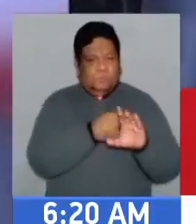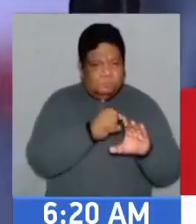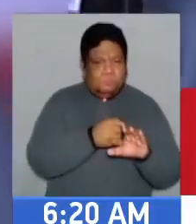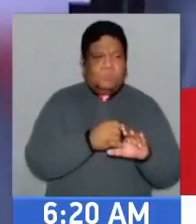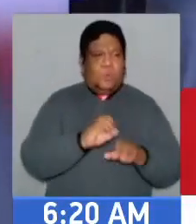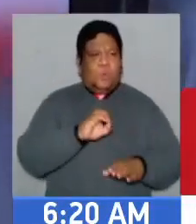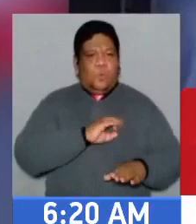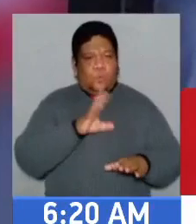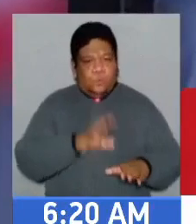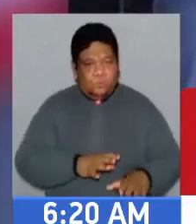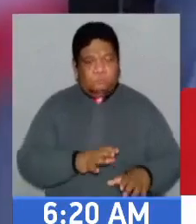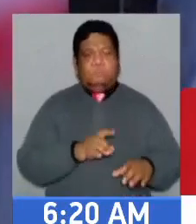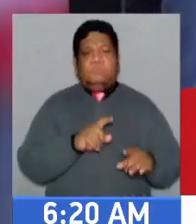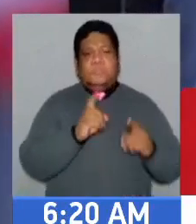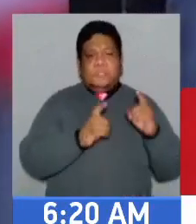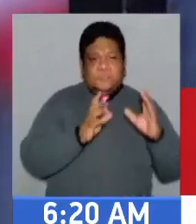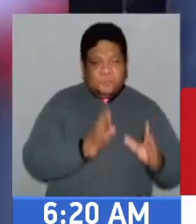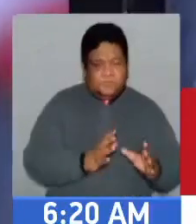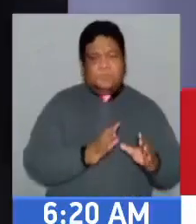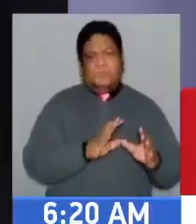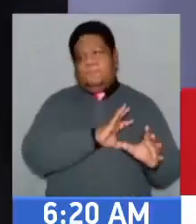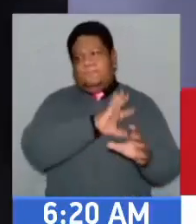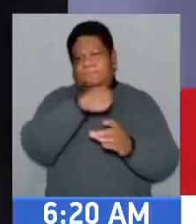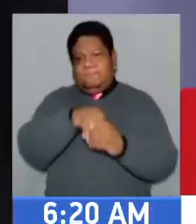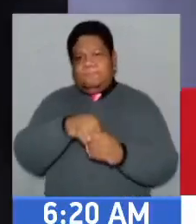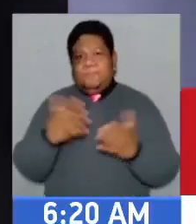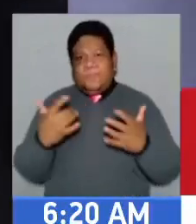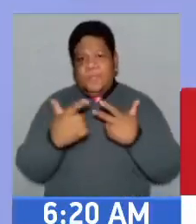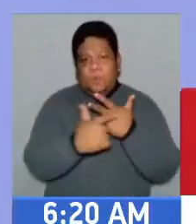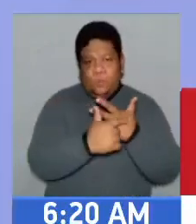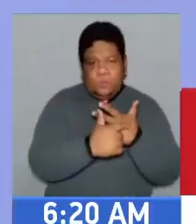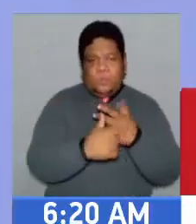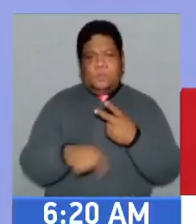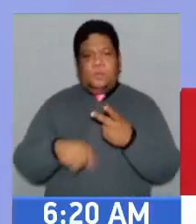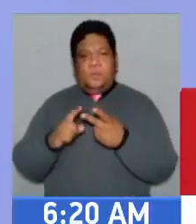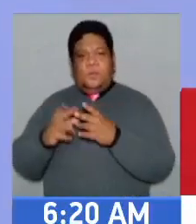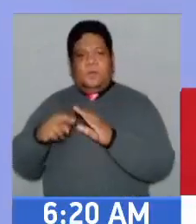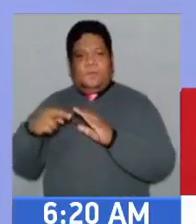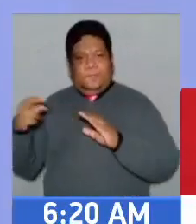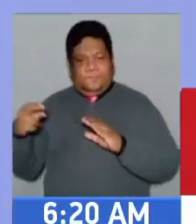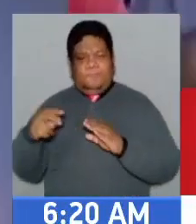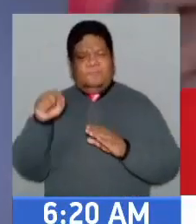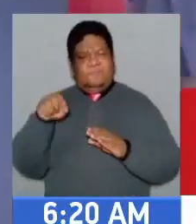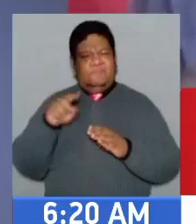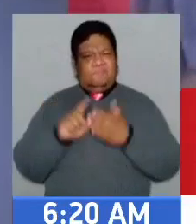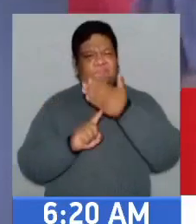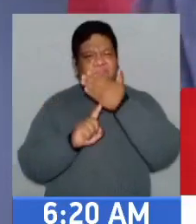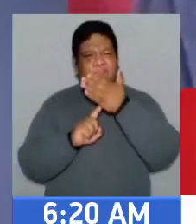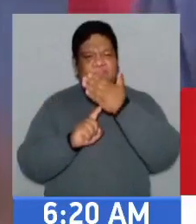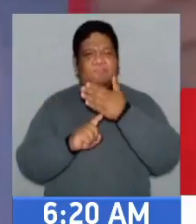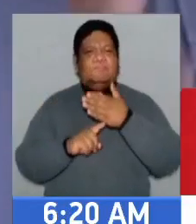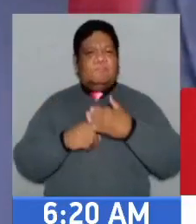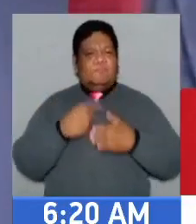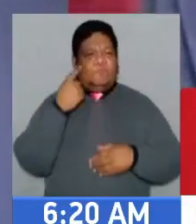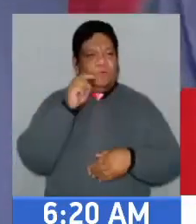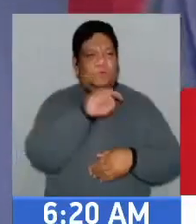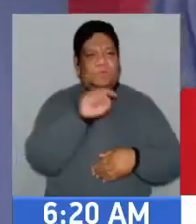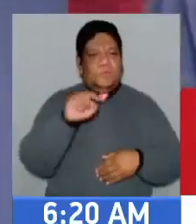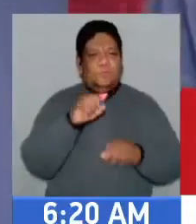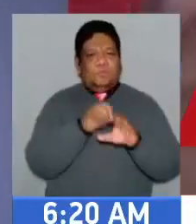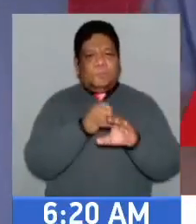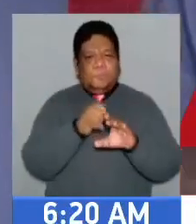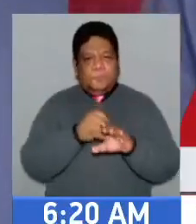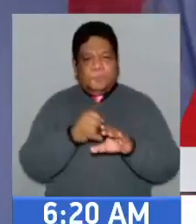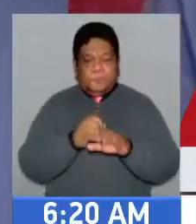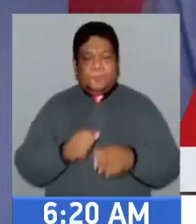kahapon. Protesta ito sa planong phase out ng pamahalaan sa mga tradisyonal na jeep. Hindi naman kami tutol sa modernisasyon,